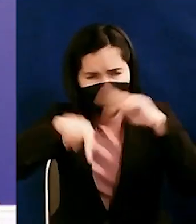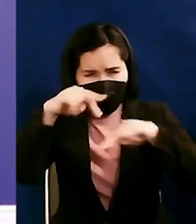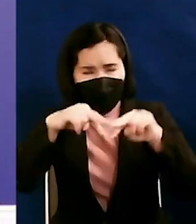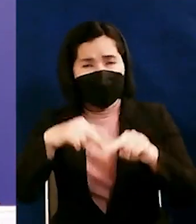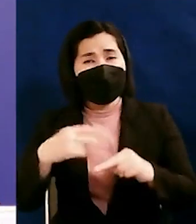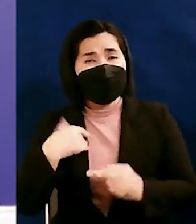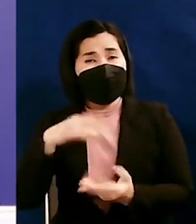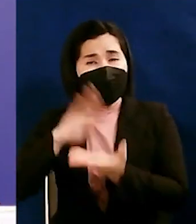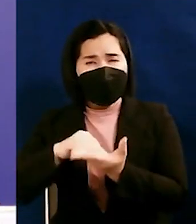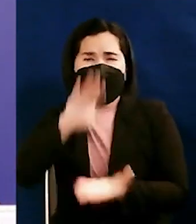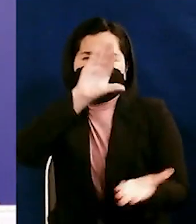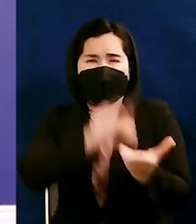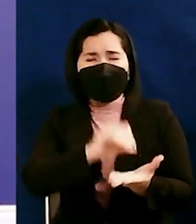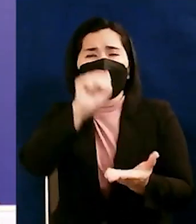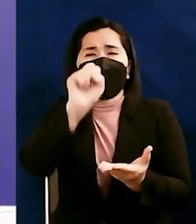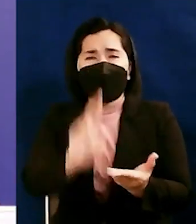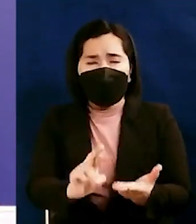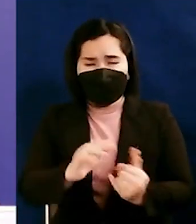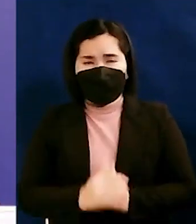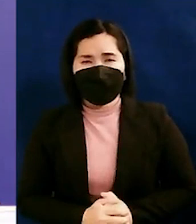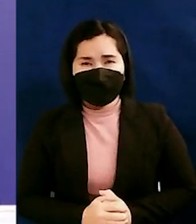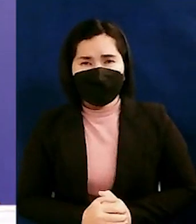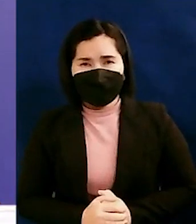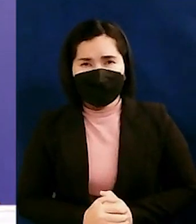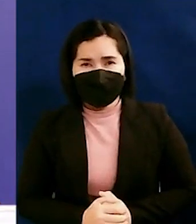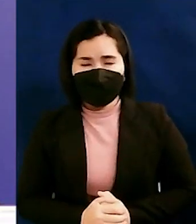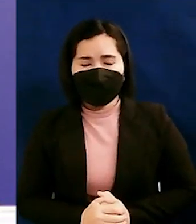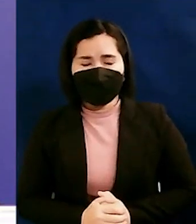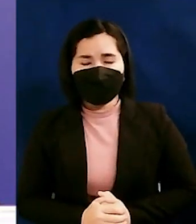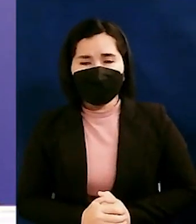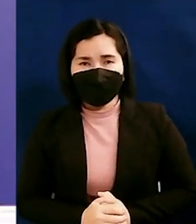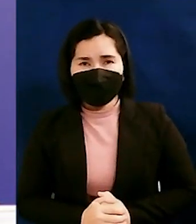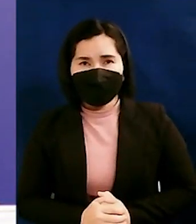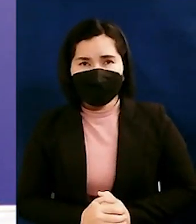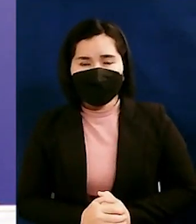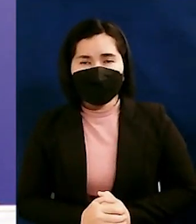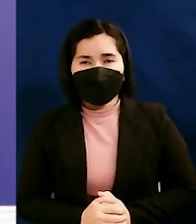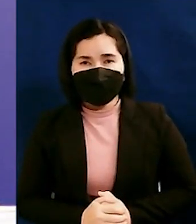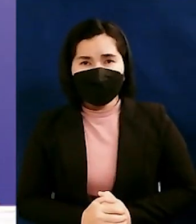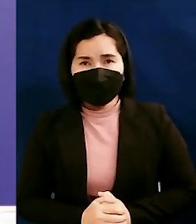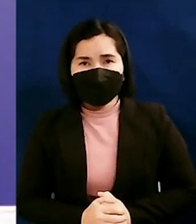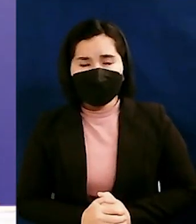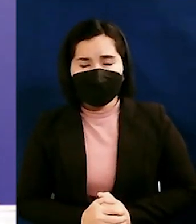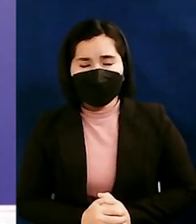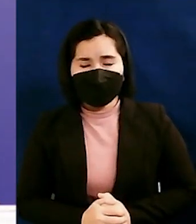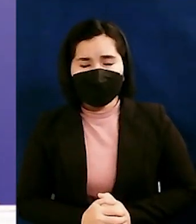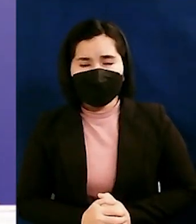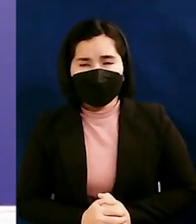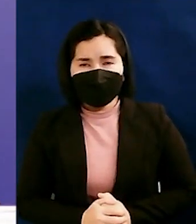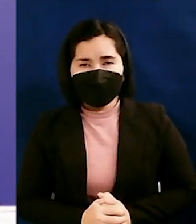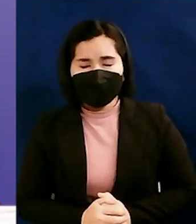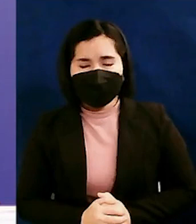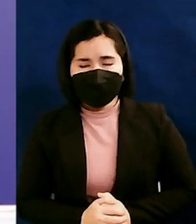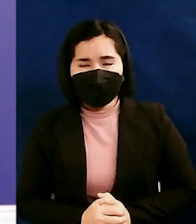อัพข้อมูลทั้งหมดนะครับเราได้ลงไปเช็คข้อมูลทั้งหมดนะครับว่ายัง